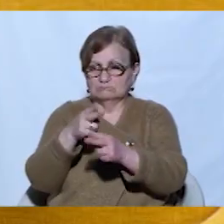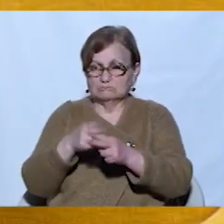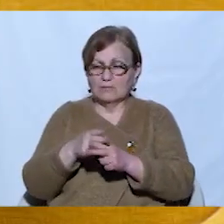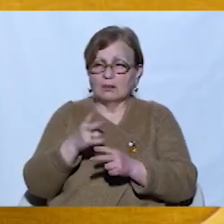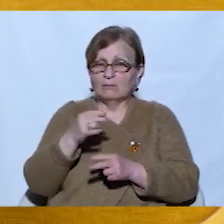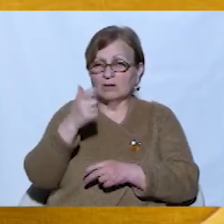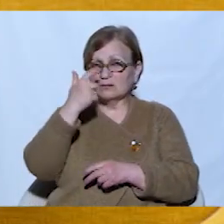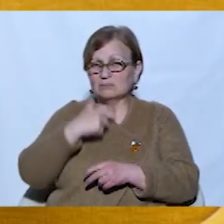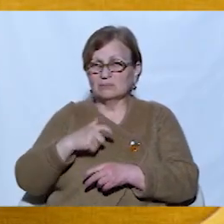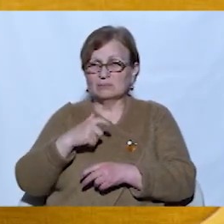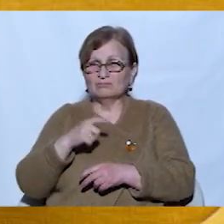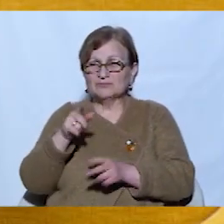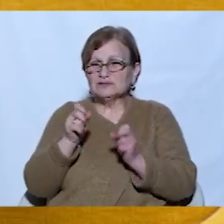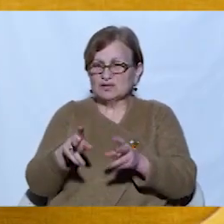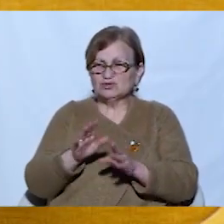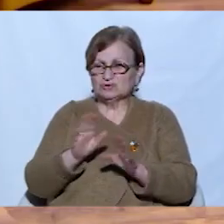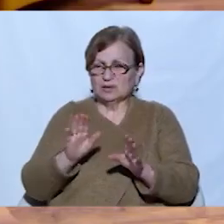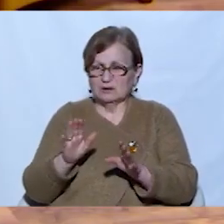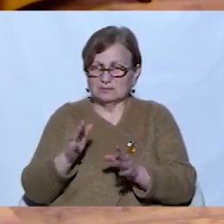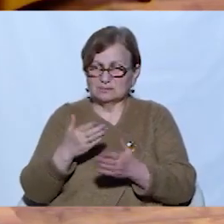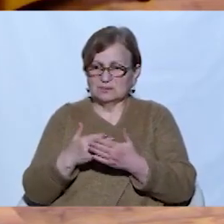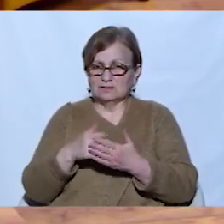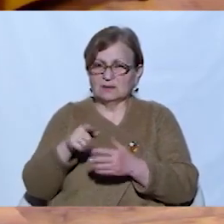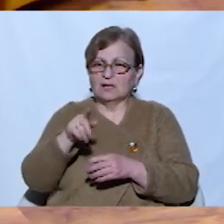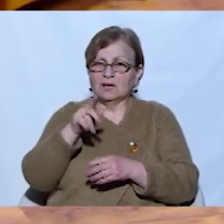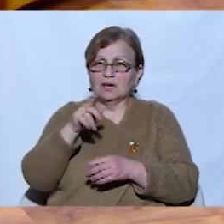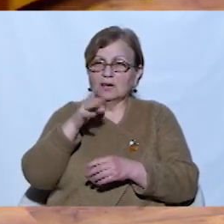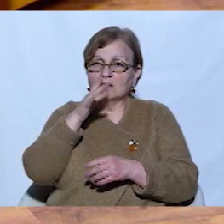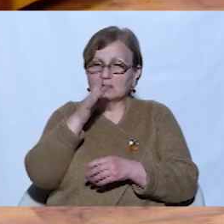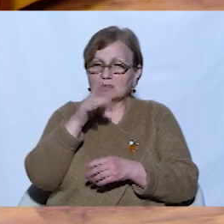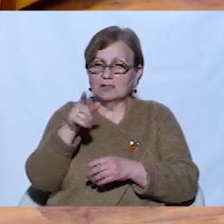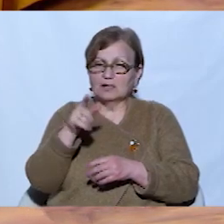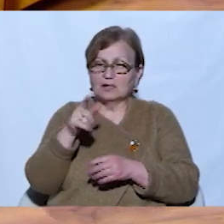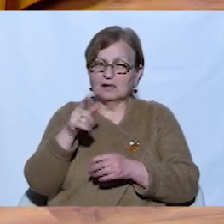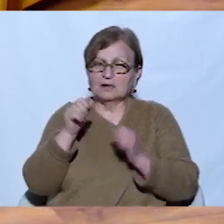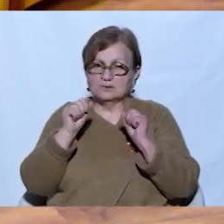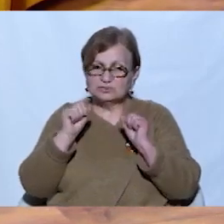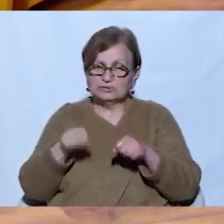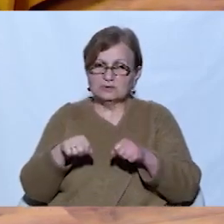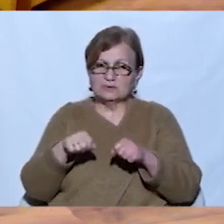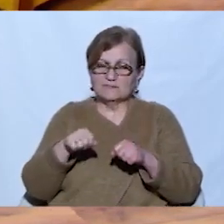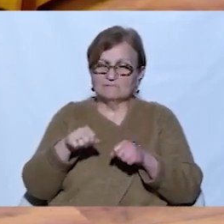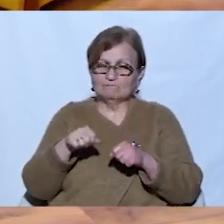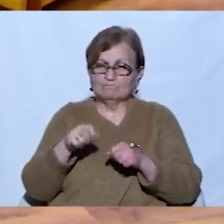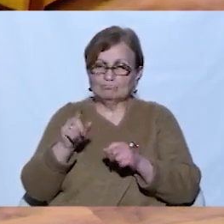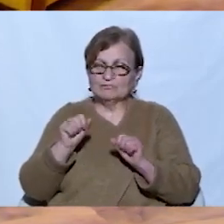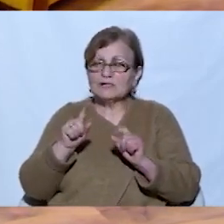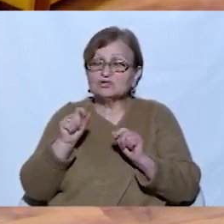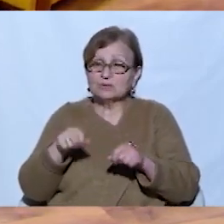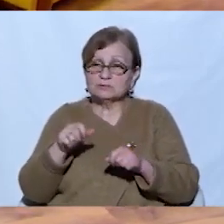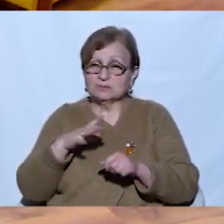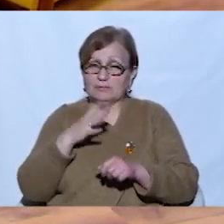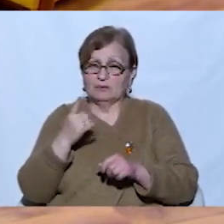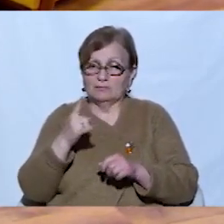დამაზენებელი ქცევა ისეთი, რომელიც საფრთხის შემცველი ბავშვისთვის არ არის და სწორედ აი ამ დროს თვითონ ტექნიკების გამოყენებაც ისეთია, ხო? მაგალითად, რა შეიძლება იყოს ისეთი,